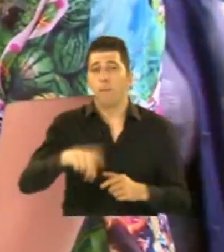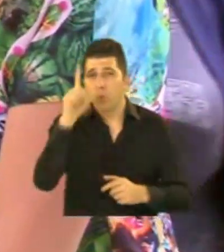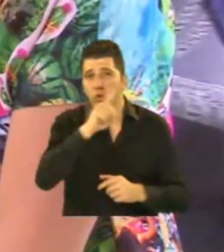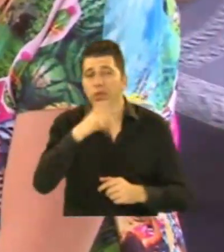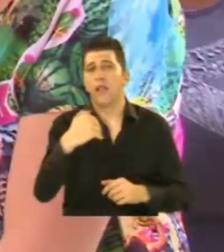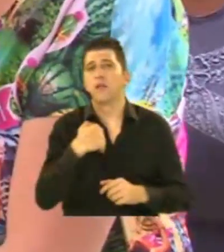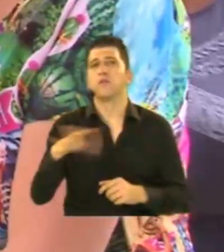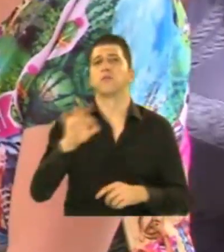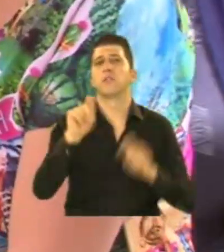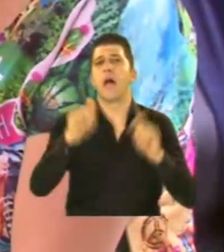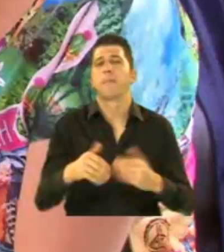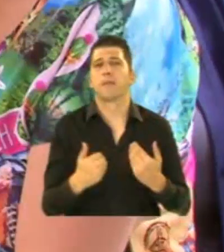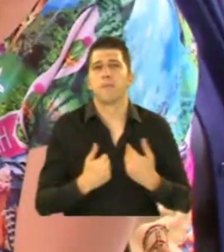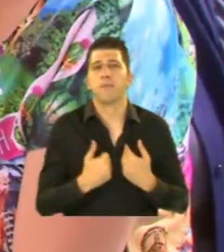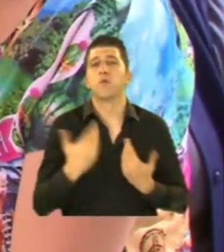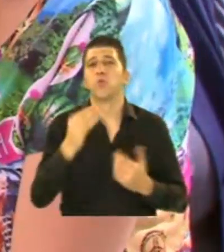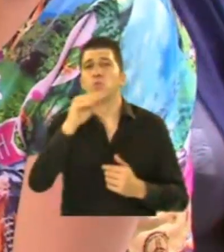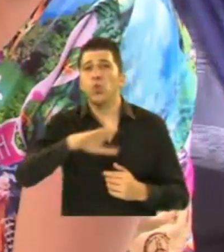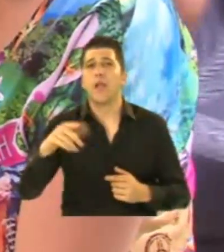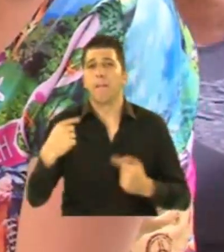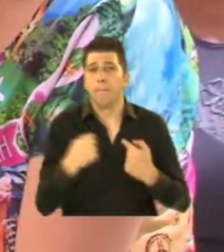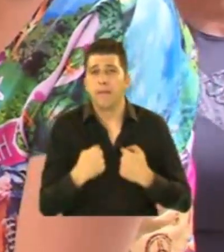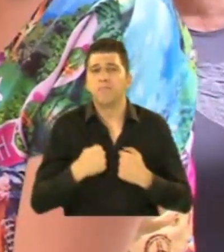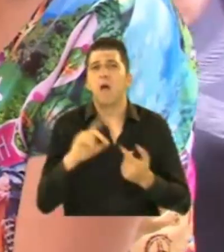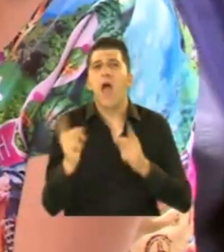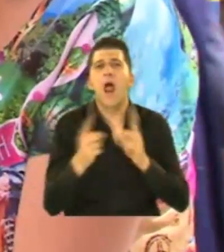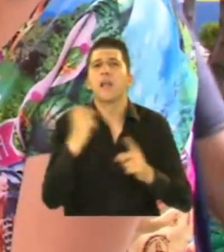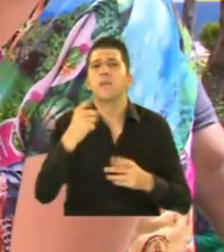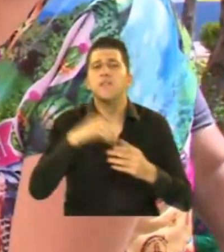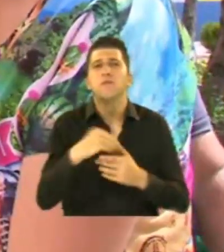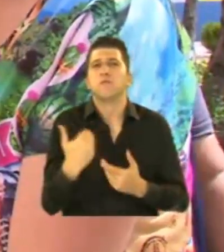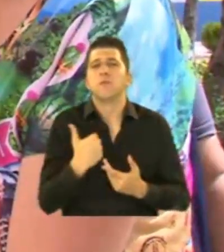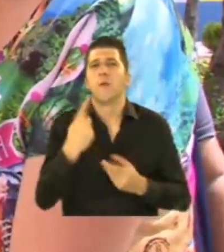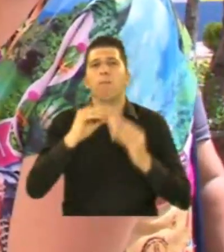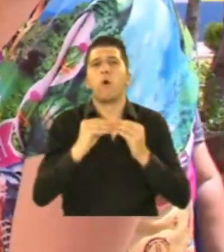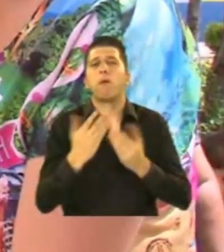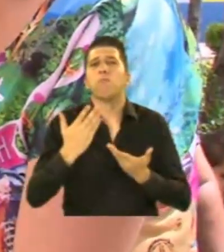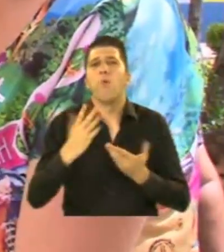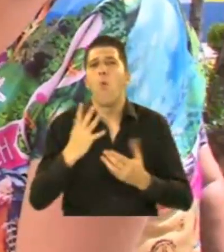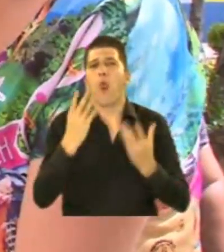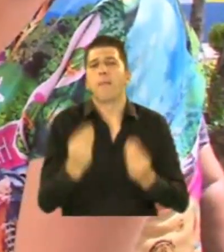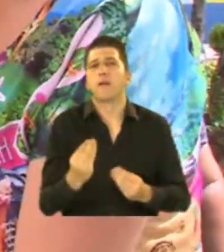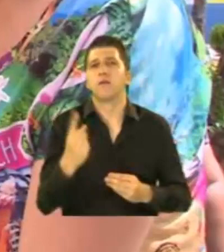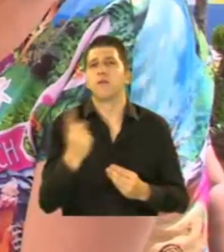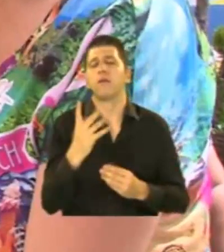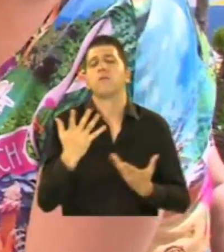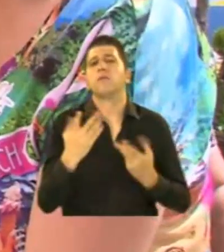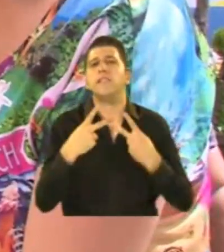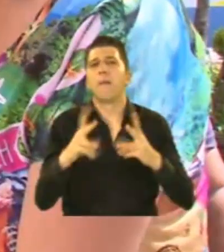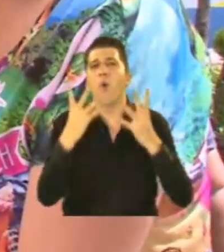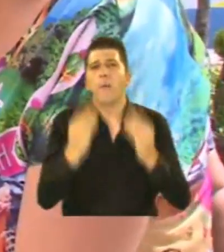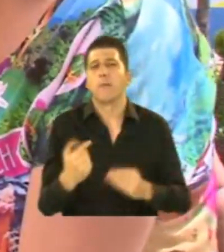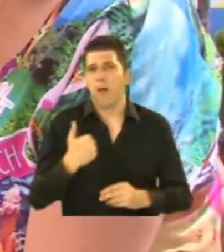bu yüzden tercih ettim. Yani çocuklar, bizim de herhangi bir günde başımıza gelmeyecek diye bir şeyimiz yok. Yani